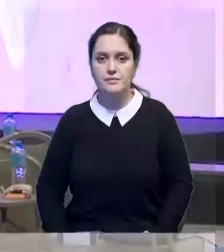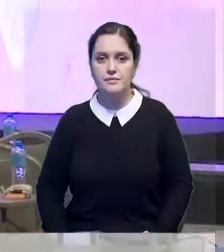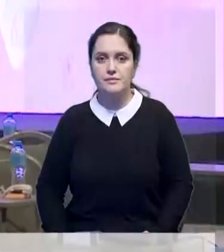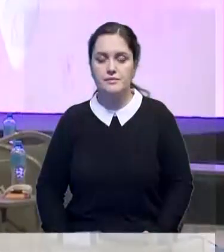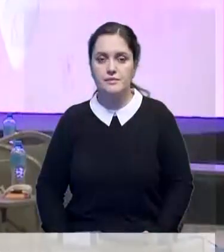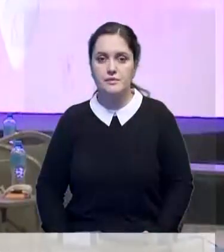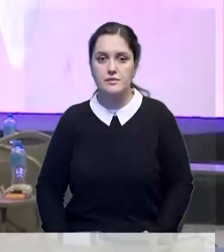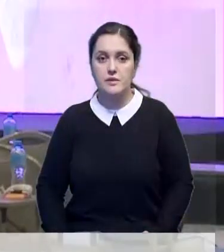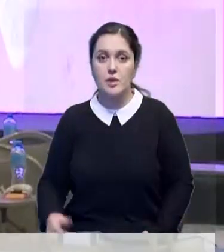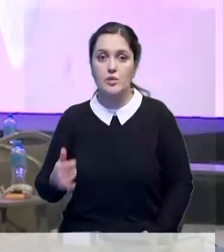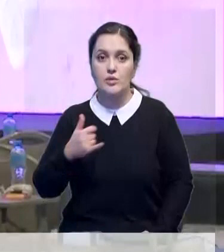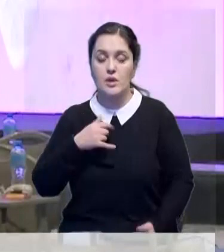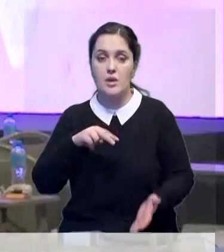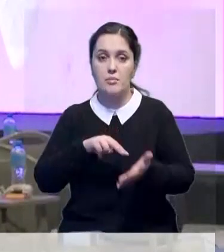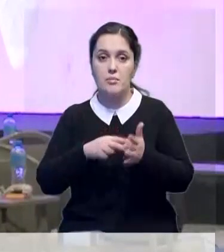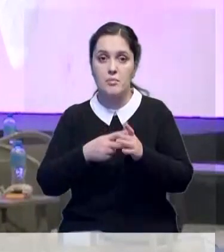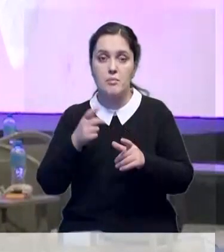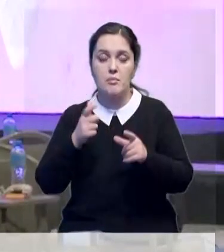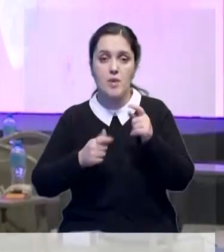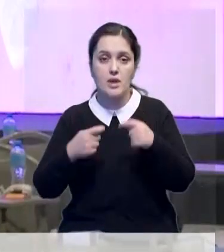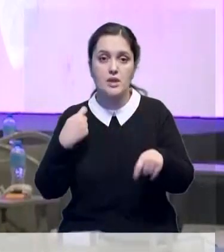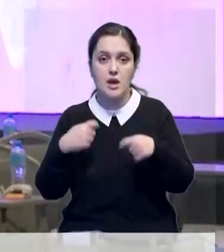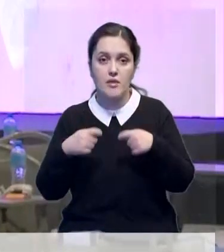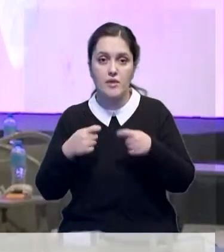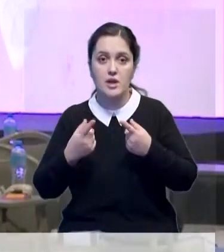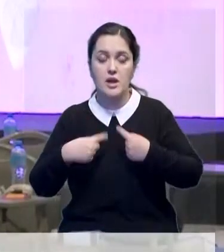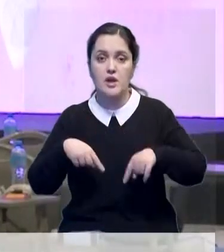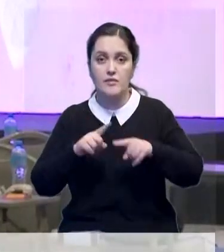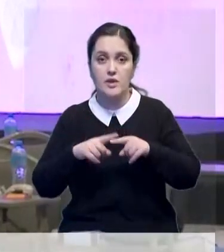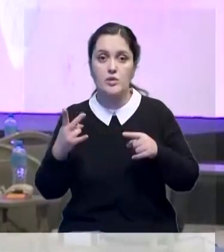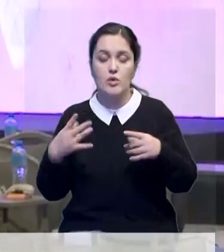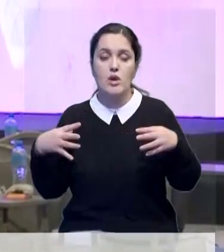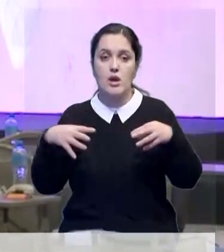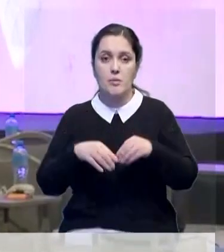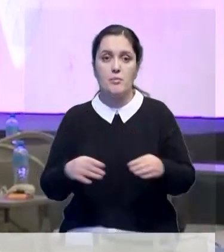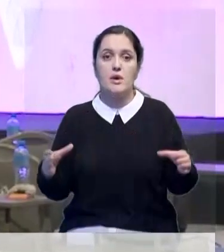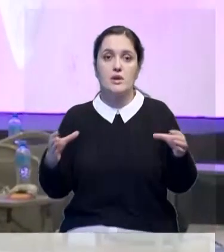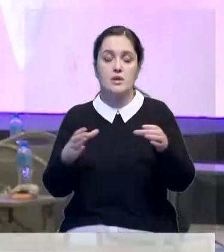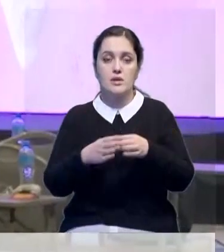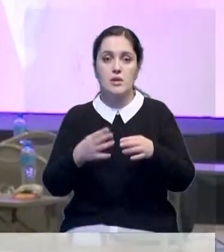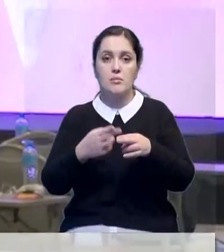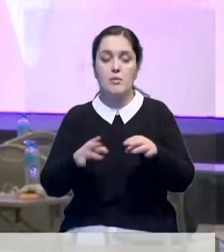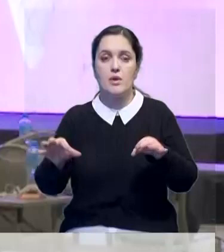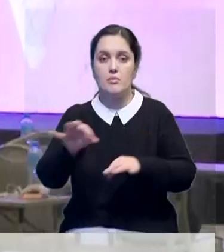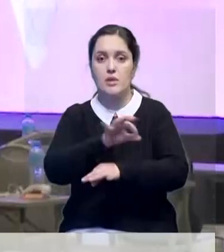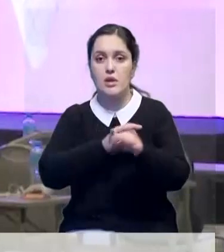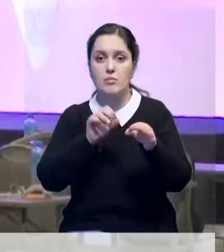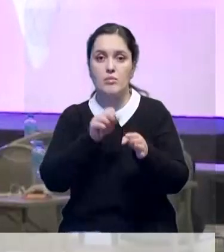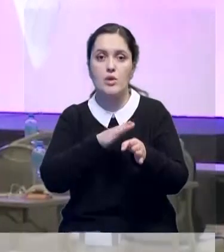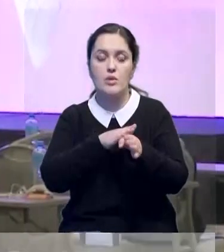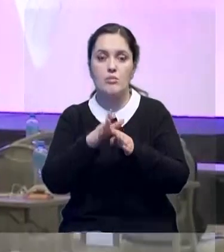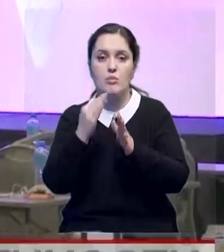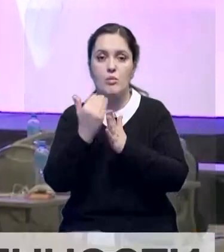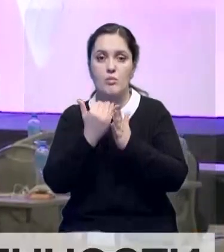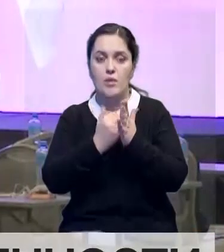Перед нами стоит задача по развитию молочно-товарных ферм. Для этого животноводам необходимо объединяться в кооперации. Проекты в этом направлении можно реализовать по